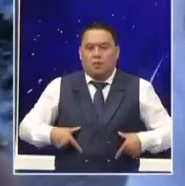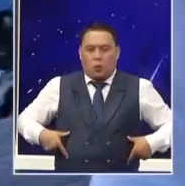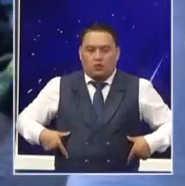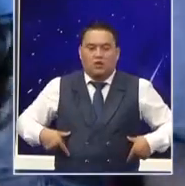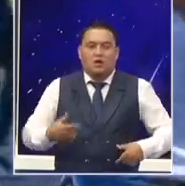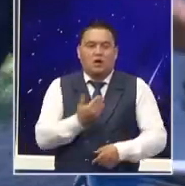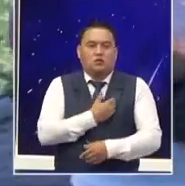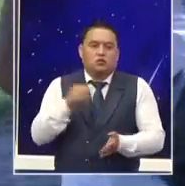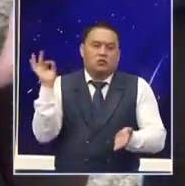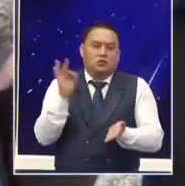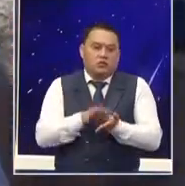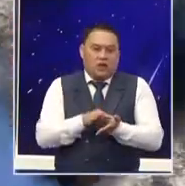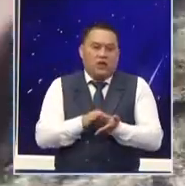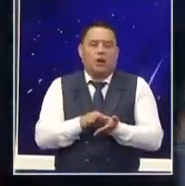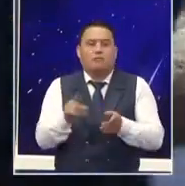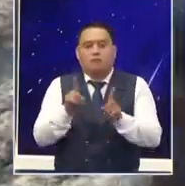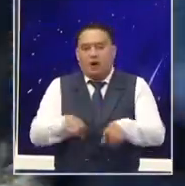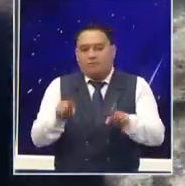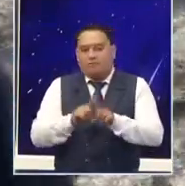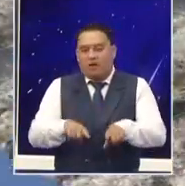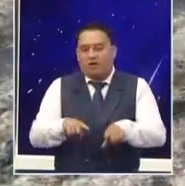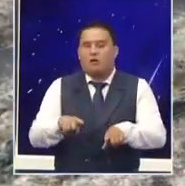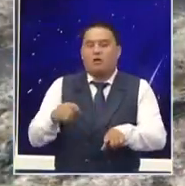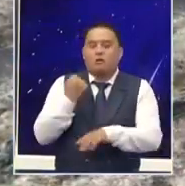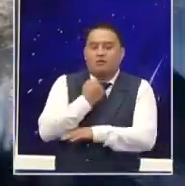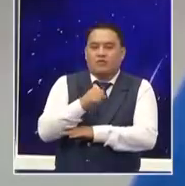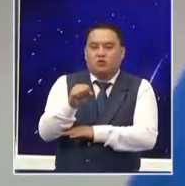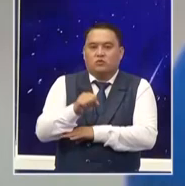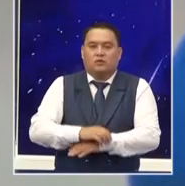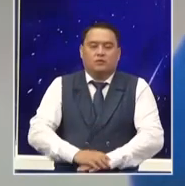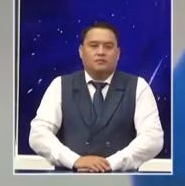году боец поставил перед собой цель – повторить и даже превзойти прежний результат.